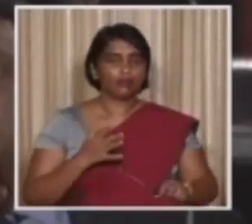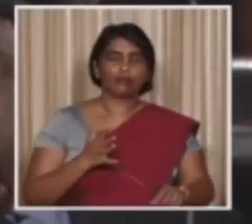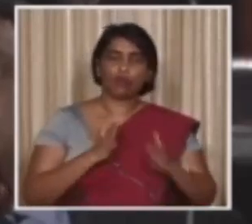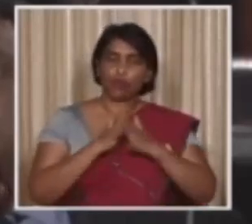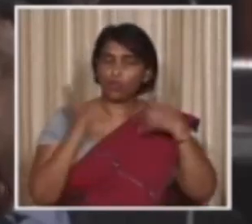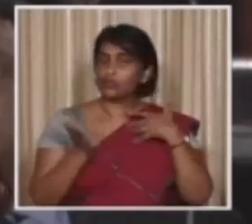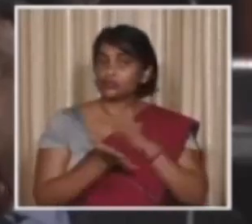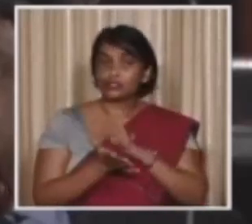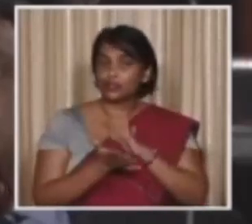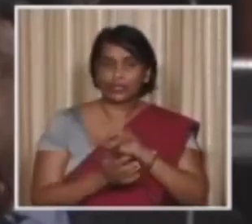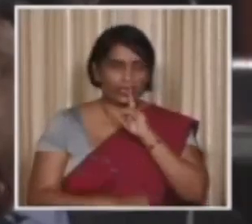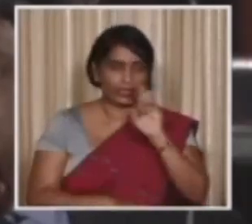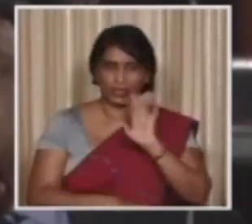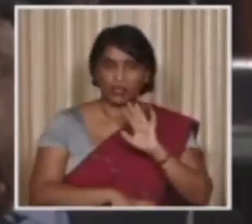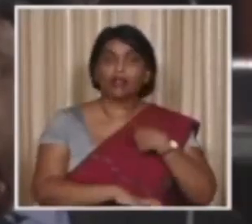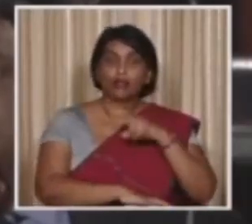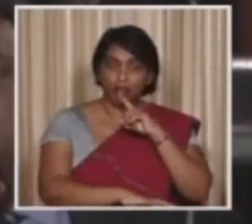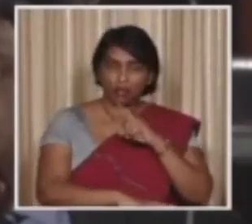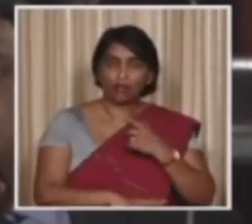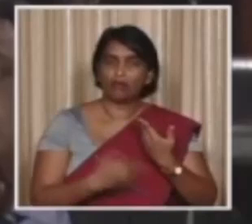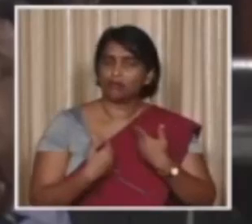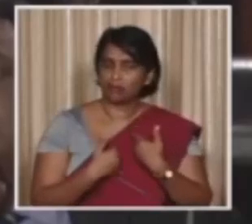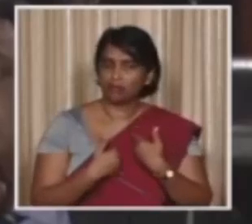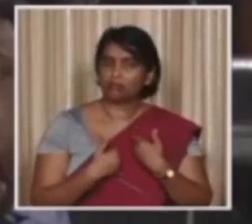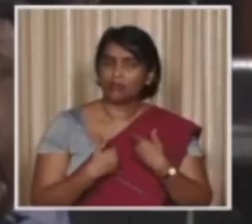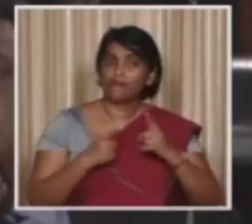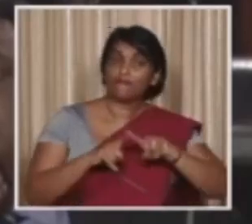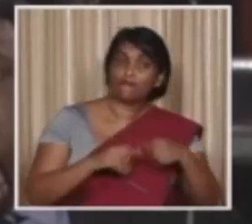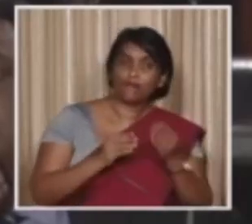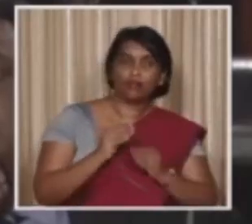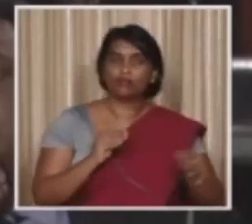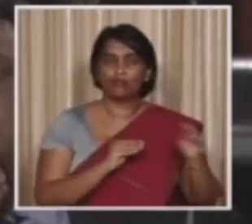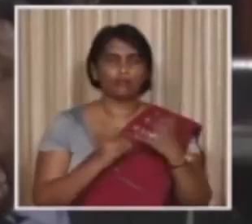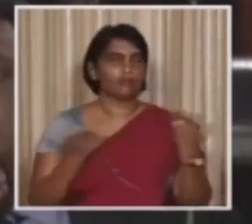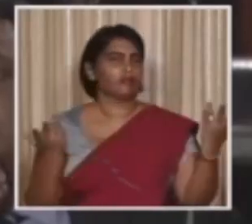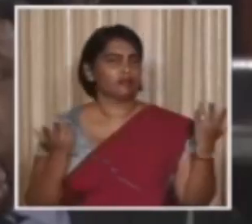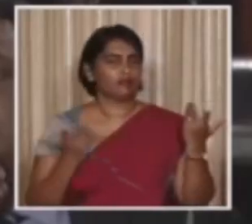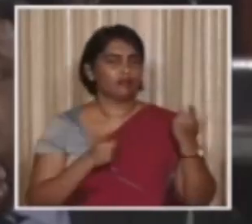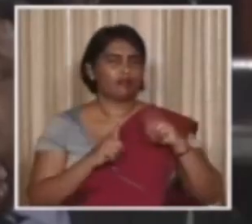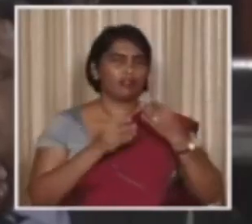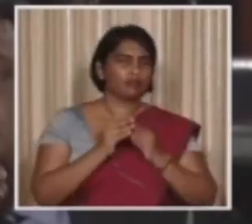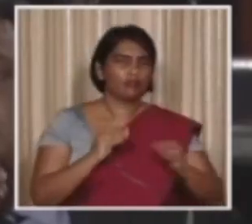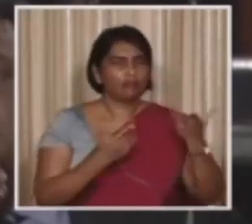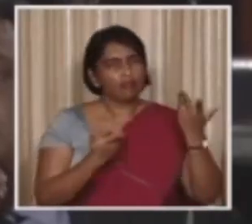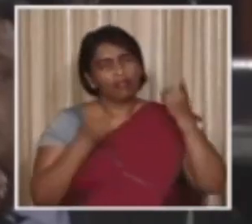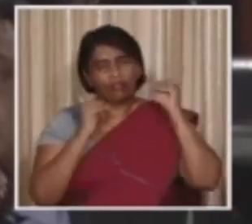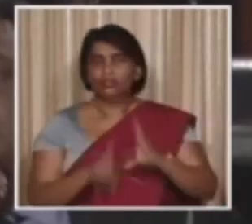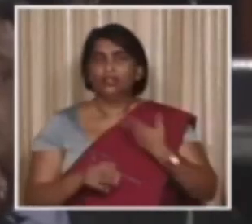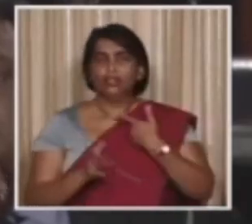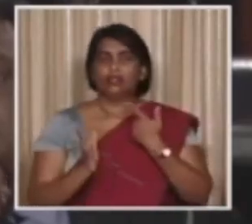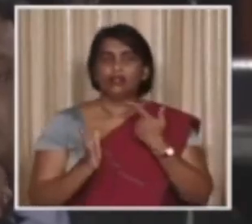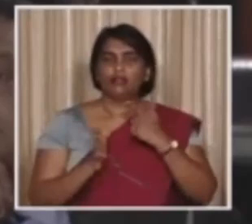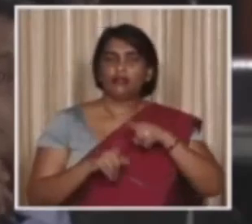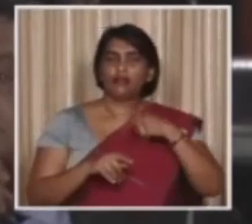කියන කාරණේ මේ අපි කියන්නේ. අපි කියන්නේ අපිට වෙන විකල්පයක් නැහැ. ඒ විකල්පය තුල අපි මේ ඇති කරගත තත්ත්ව තුල